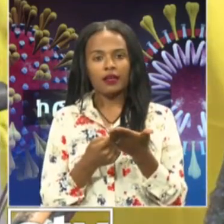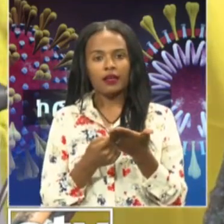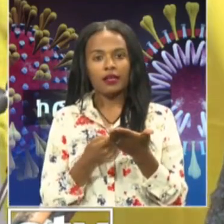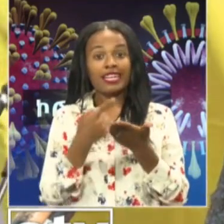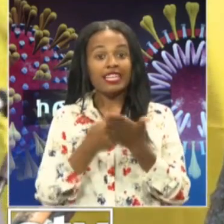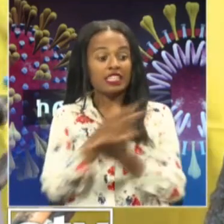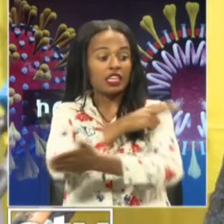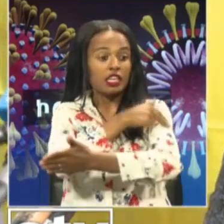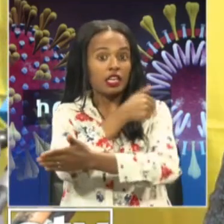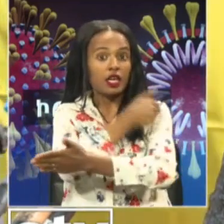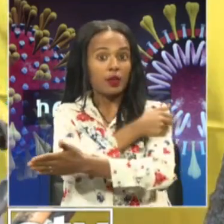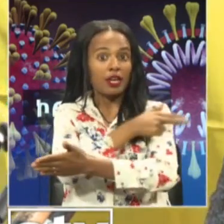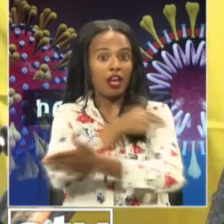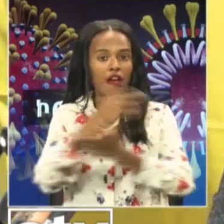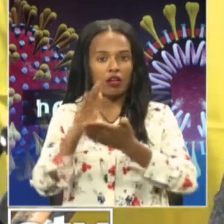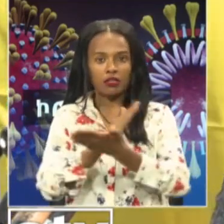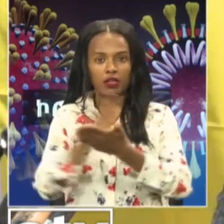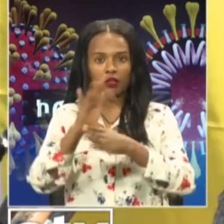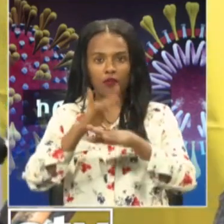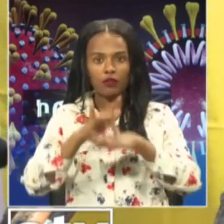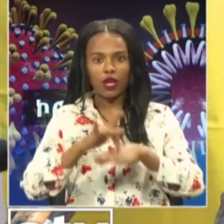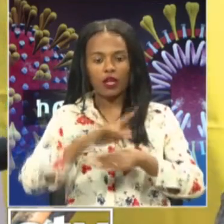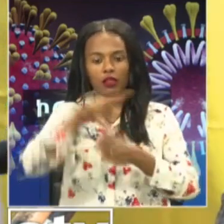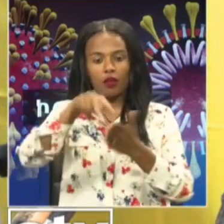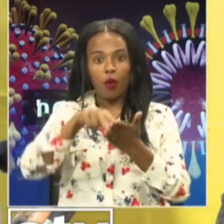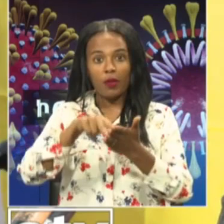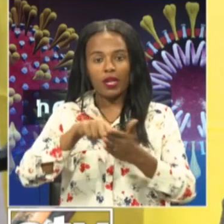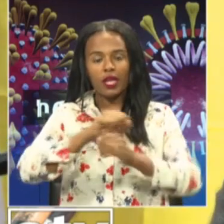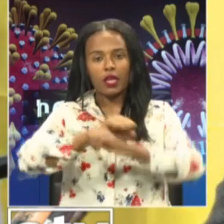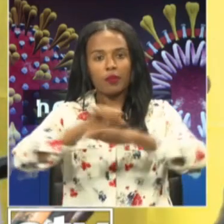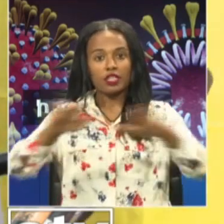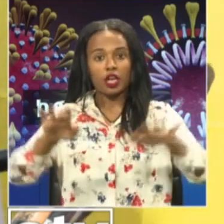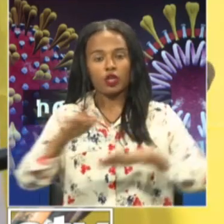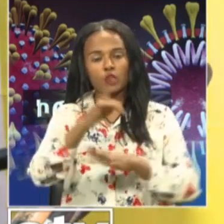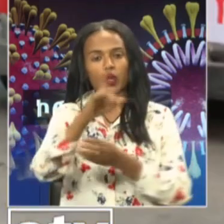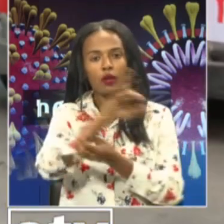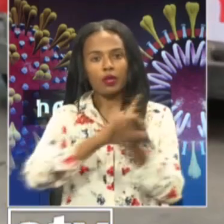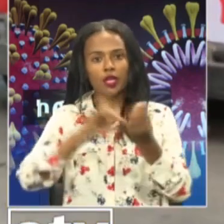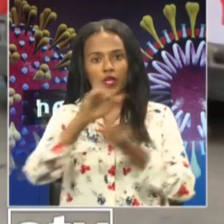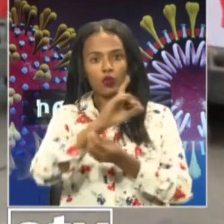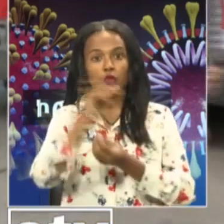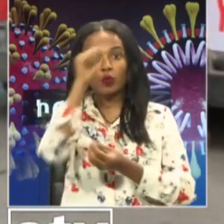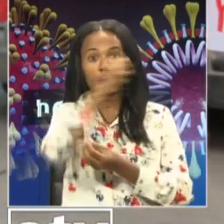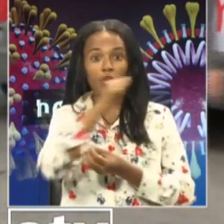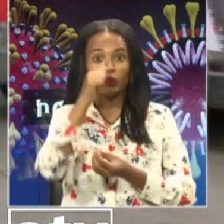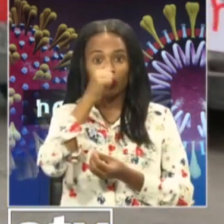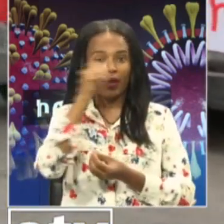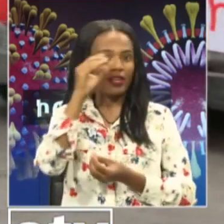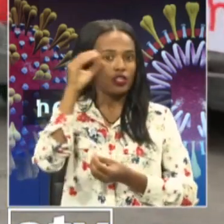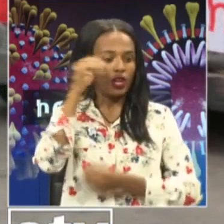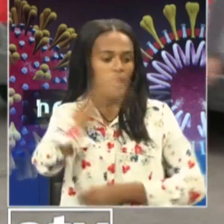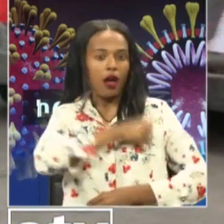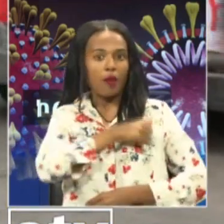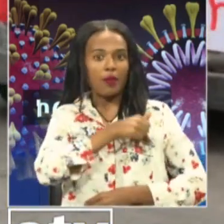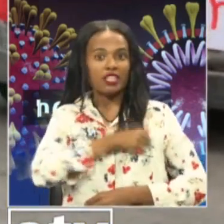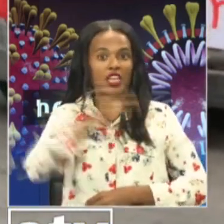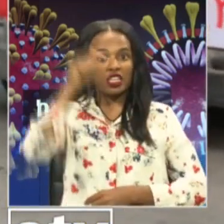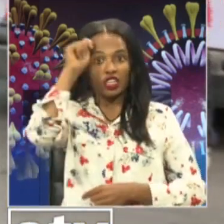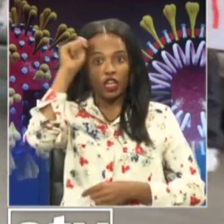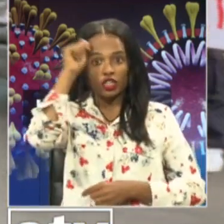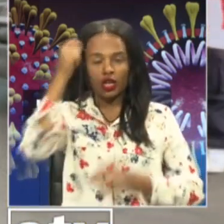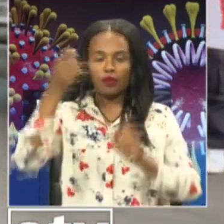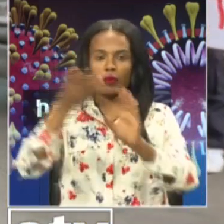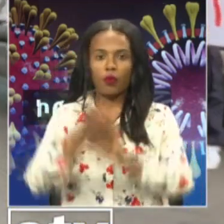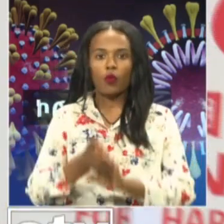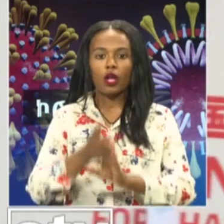ለዚህ ሕክምና ለተሳተፉት ላይ በተቋማት ላይ የሚሰራጭ ይሆናል በየክልሉ ማለት ነው። በኢትዮጵያ የቻይና አምባሳደር ታንጂያን